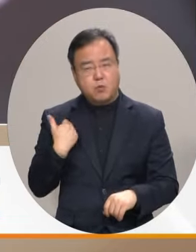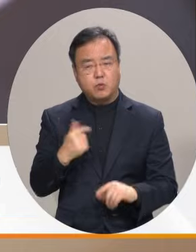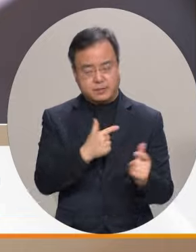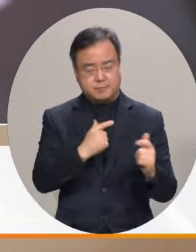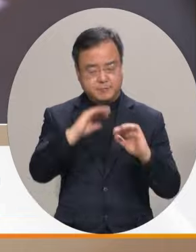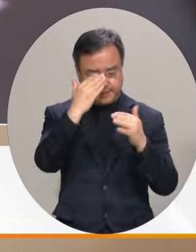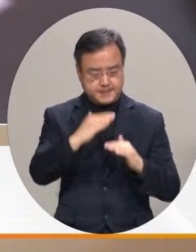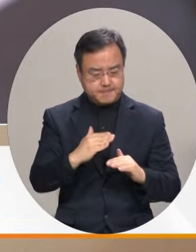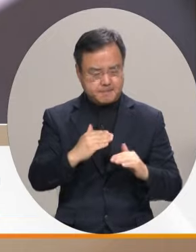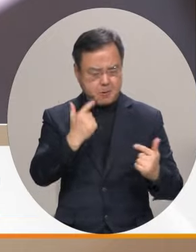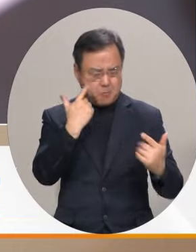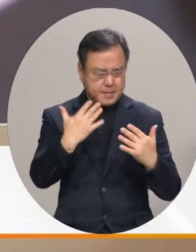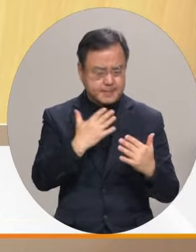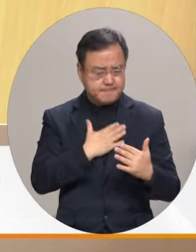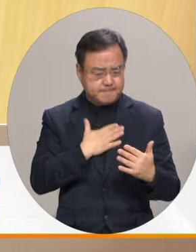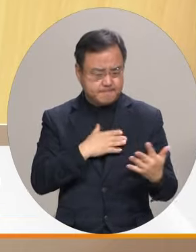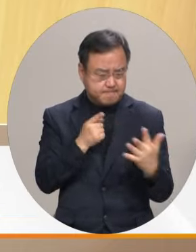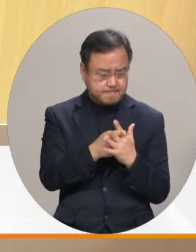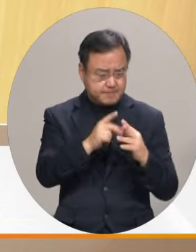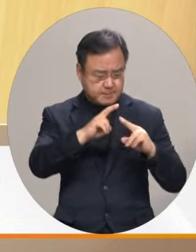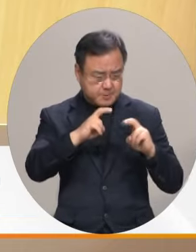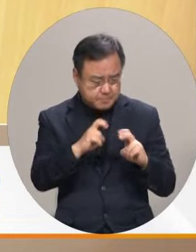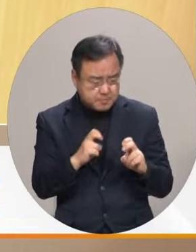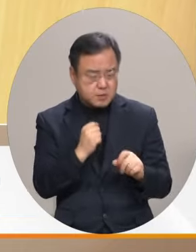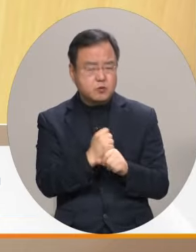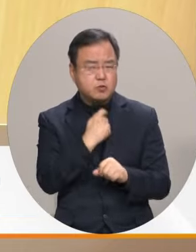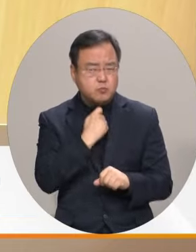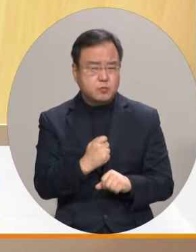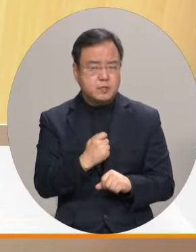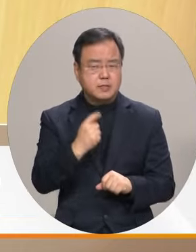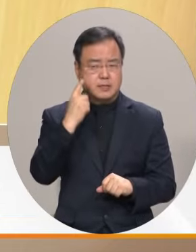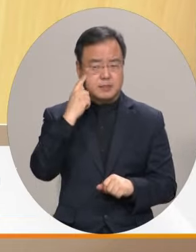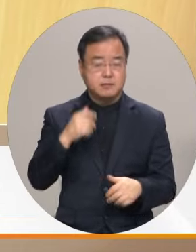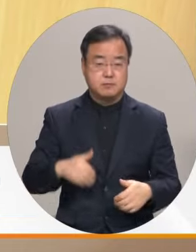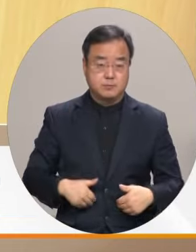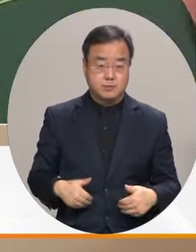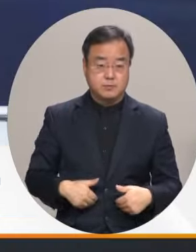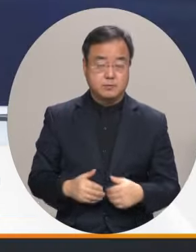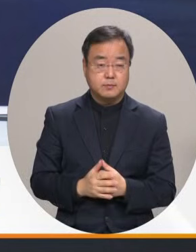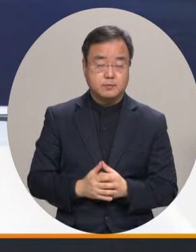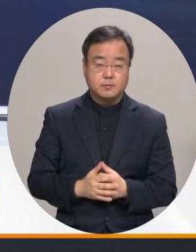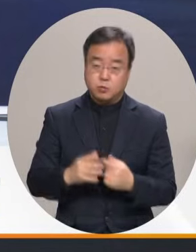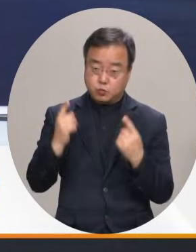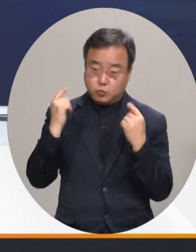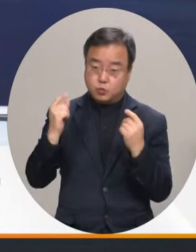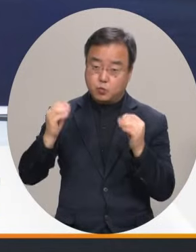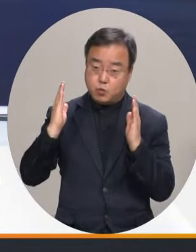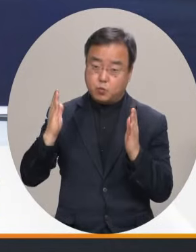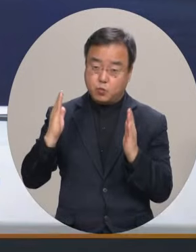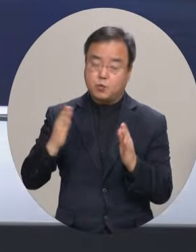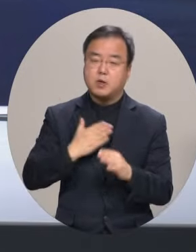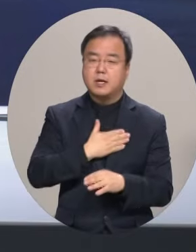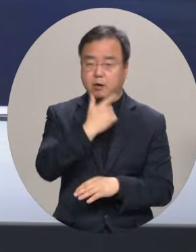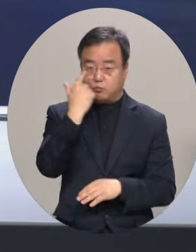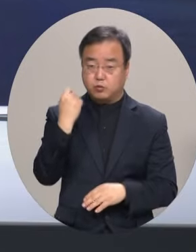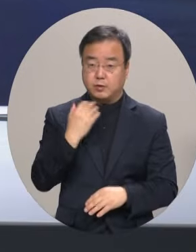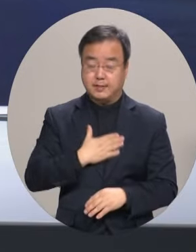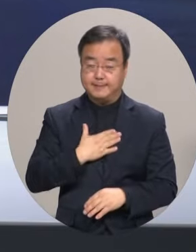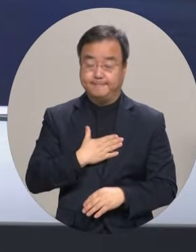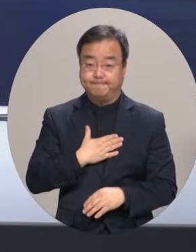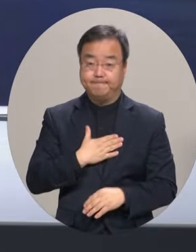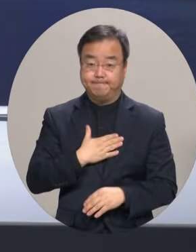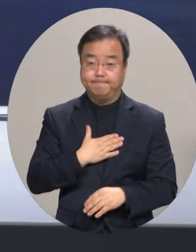분석해서 잡아낼 것이다라고 하는 부분이 꼭 필요합니다네 꾸준한 학습과 약점을 파악하는 부분이 고삼